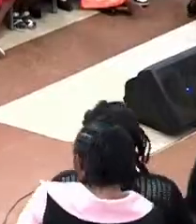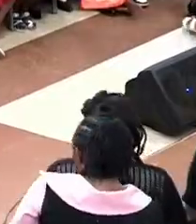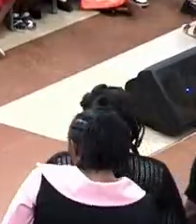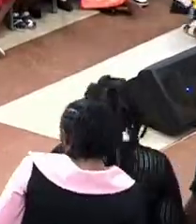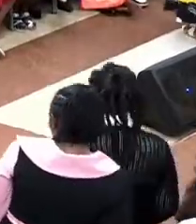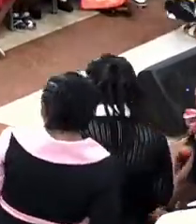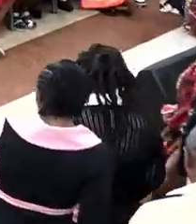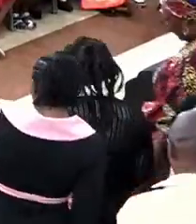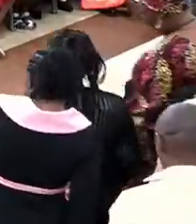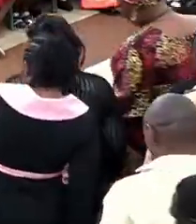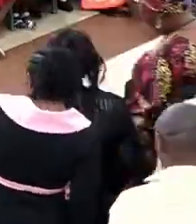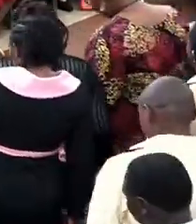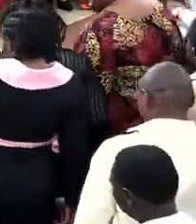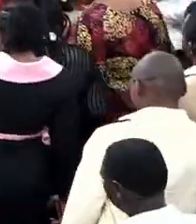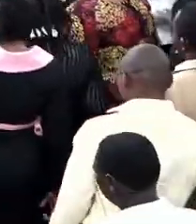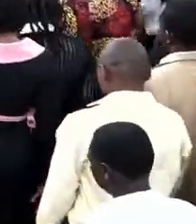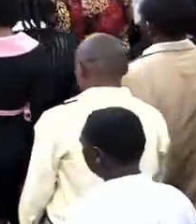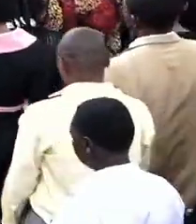makofi wanapoketi.